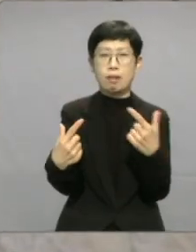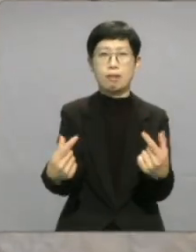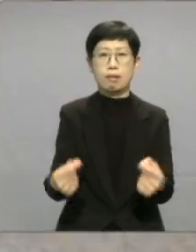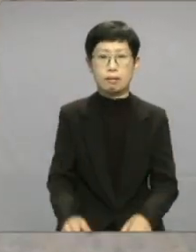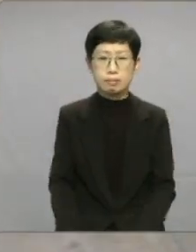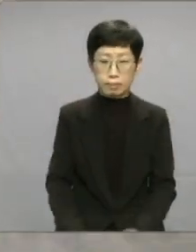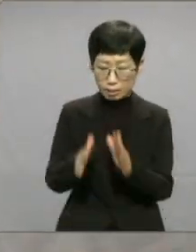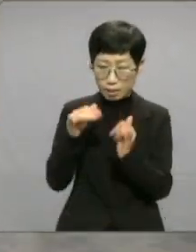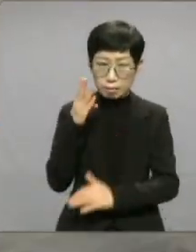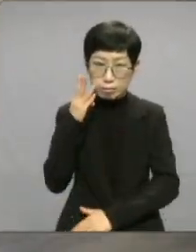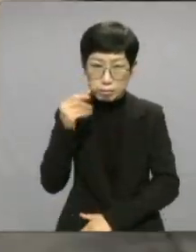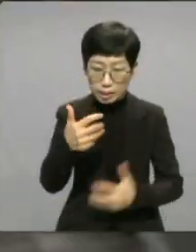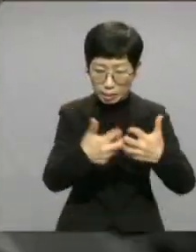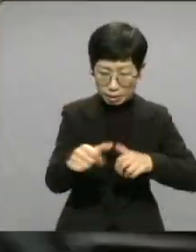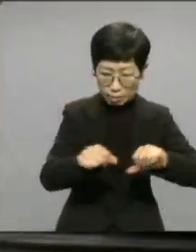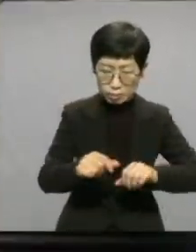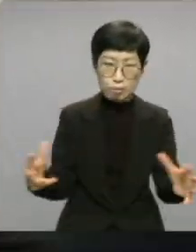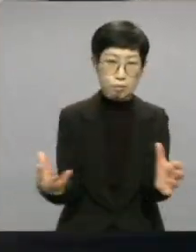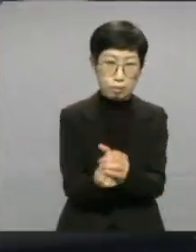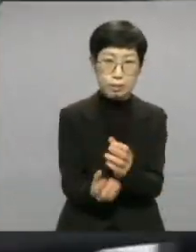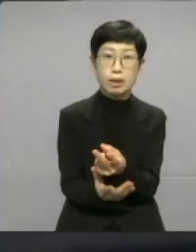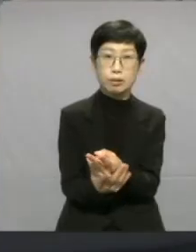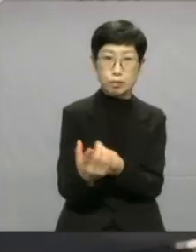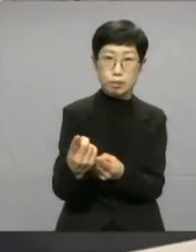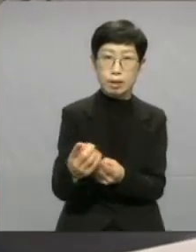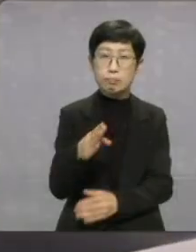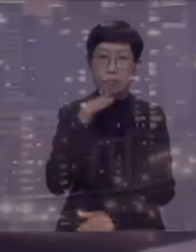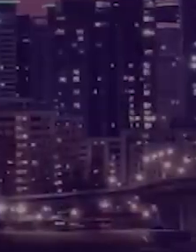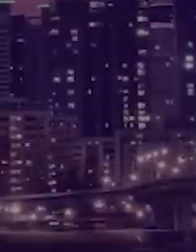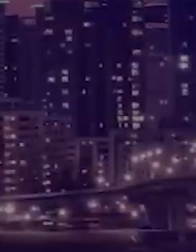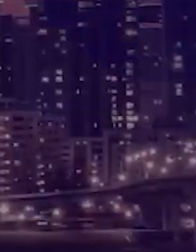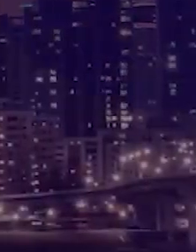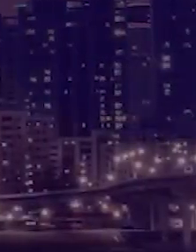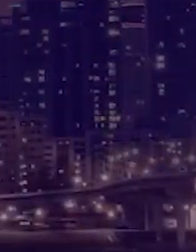숙련도와 기계의 움직임이 완벽하게 어우러져 마치 예술 공연을 보는 것 같네요.